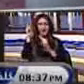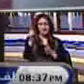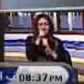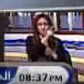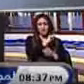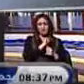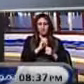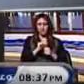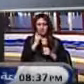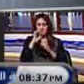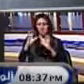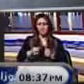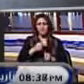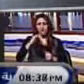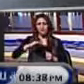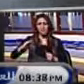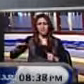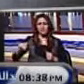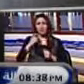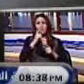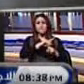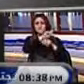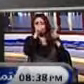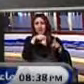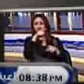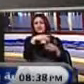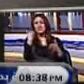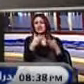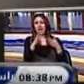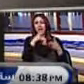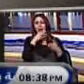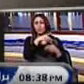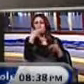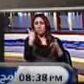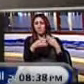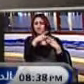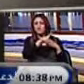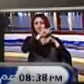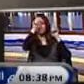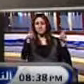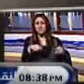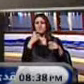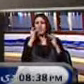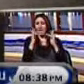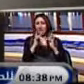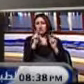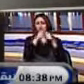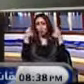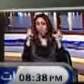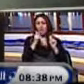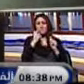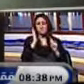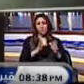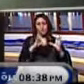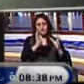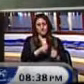هم اللي كانوا بدأوا اللي هم يدلوا البنت دي تبعها، عنده محل ازاز وعنده معرض ادوات منزليه، ماشي لو انت خدت البنت هيديها المبلغ اللي انت هتطلبه كله